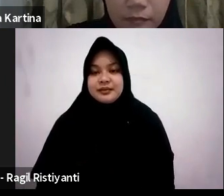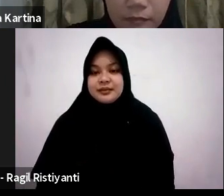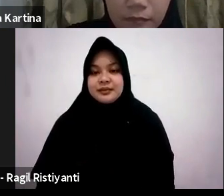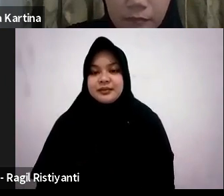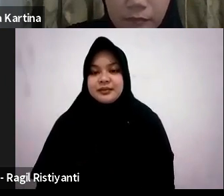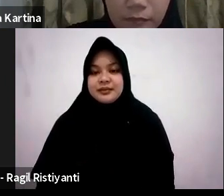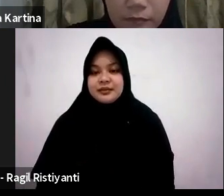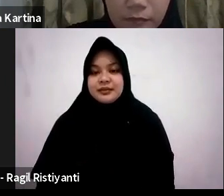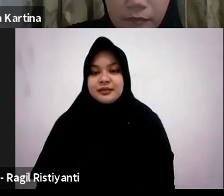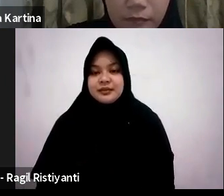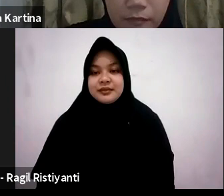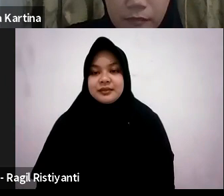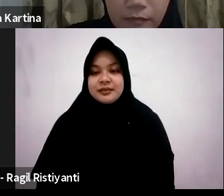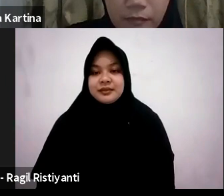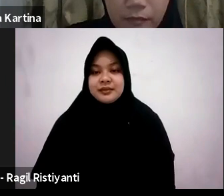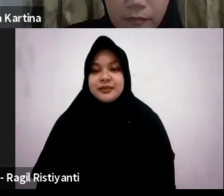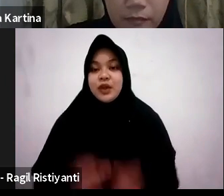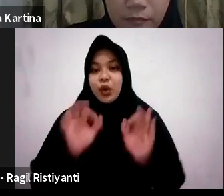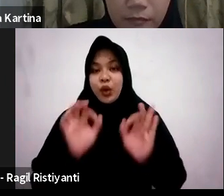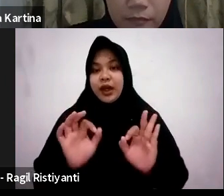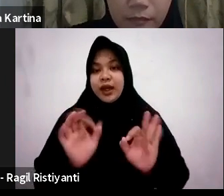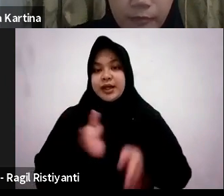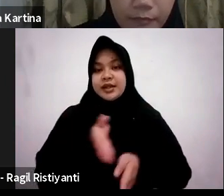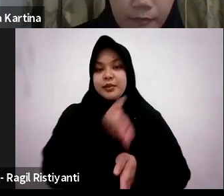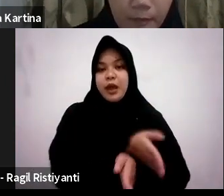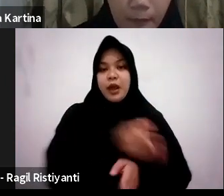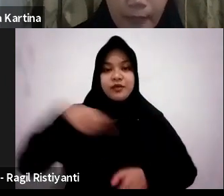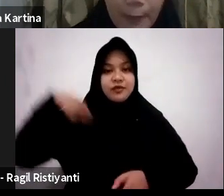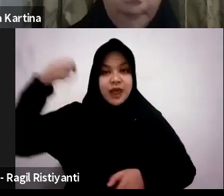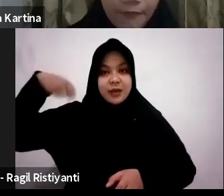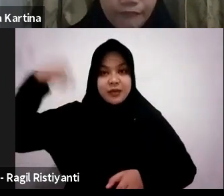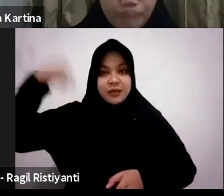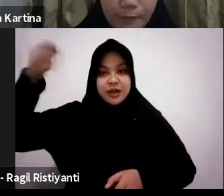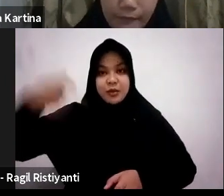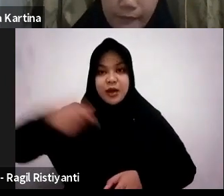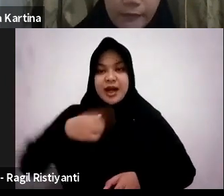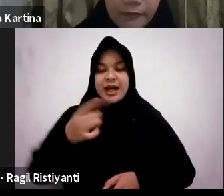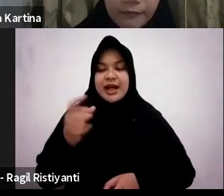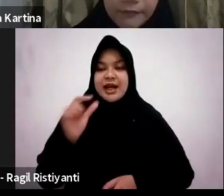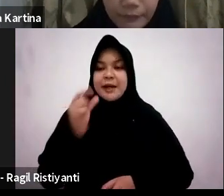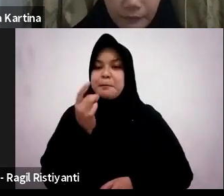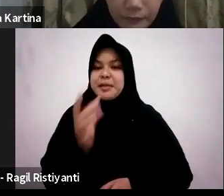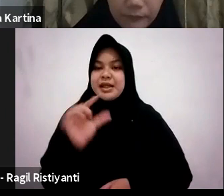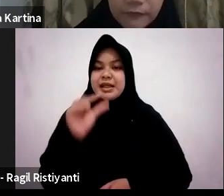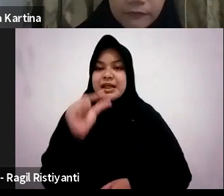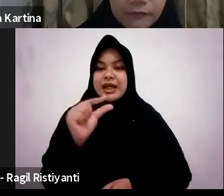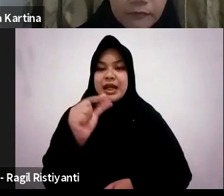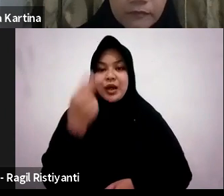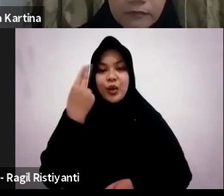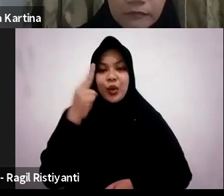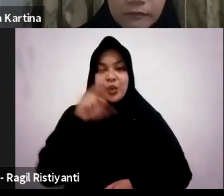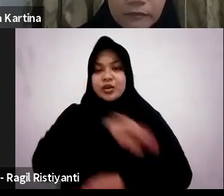oke dan sebelum filmnya dimulai ada sedikit pesan dari panitia khususnya untuk seluruh